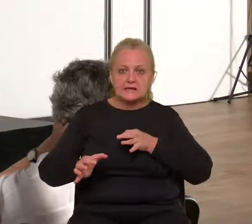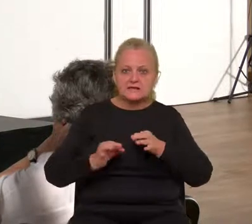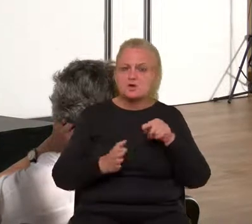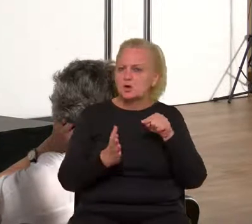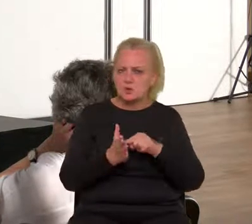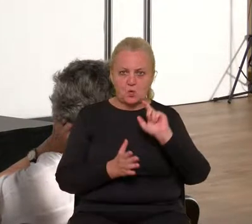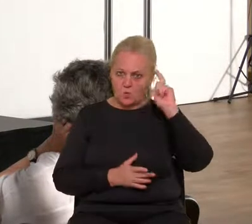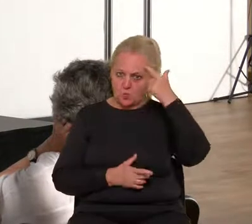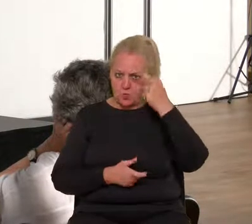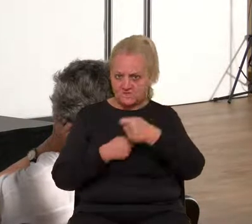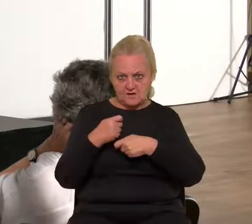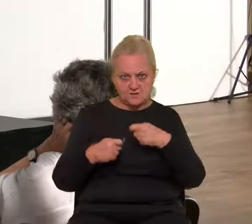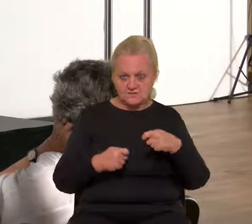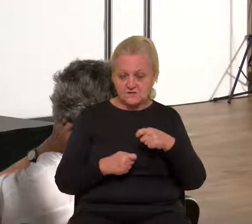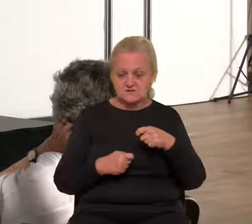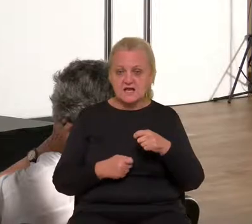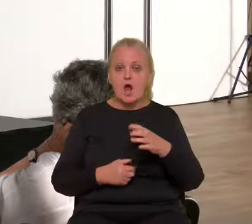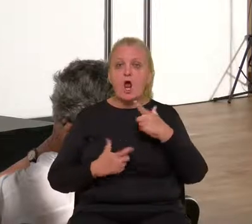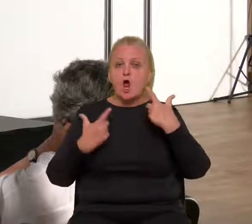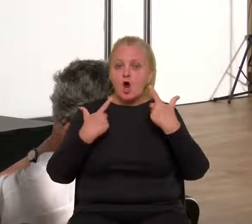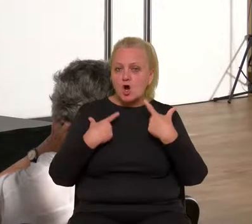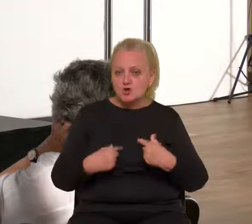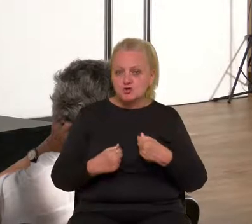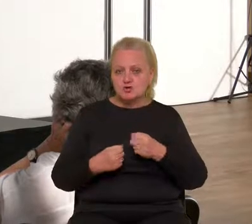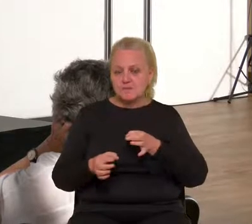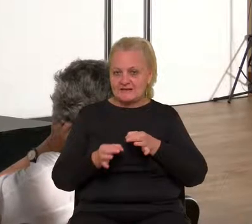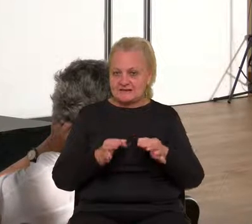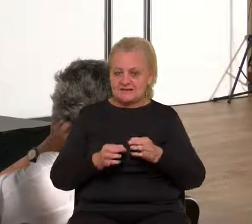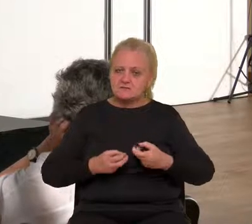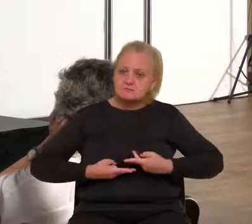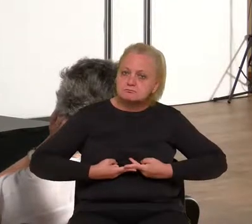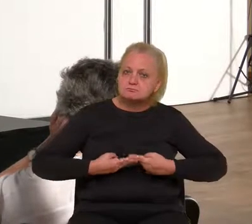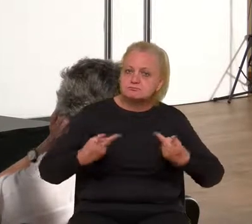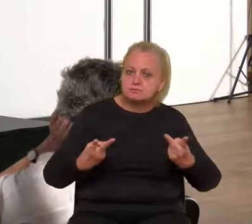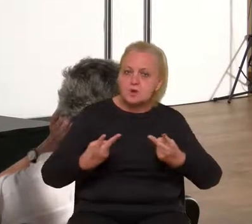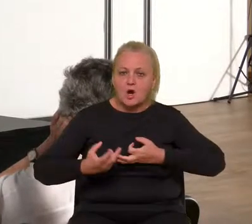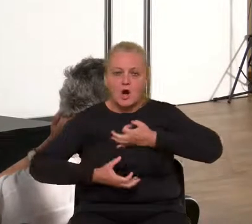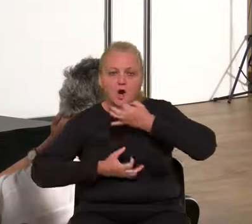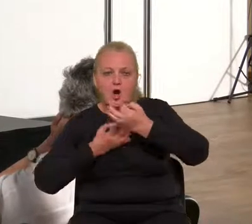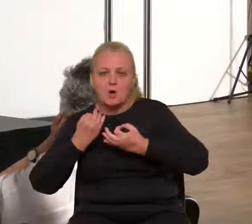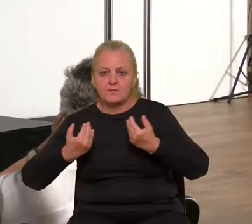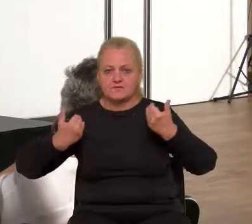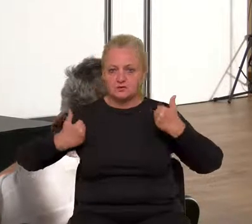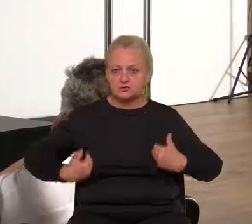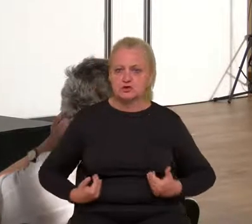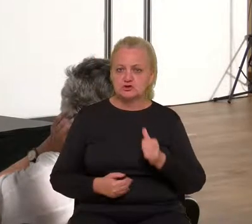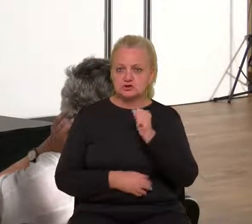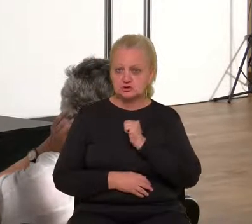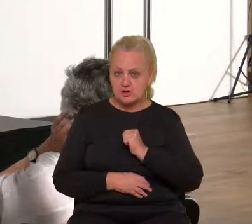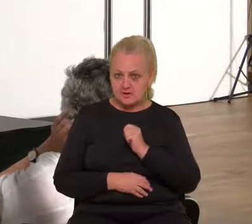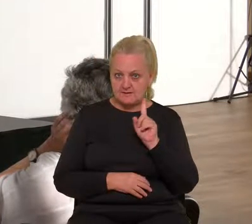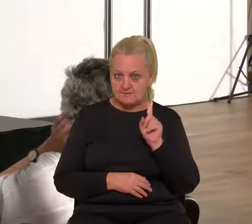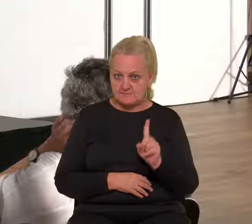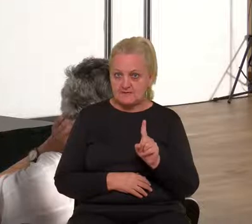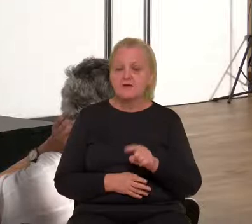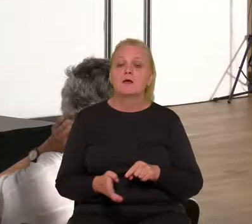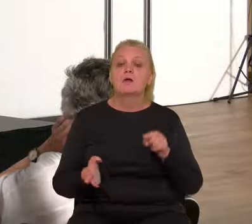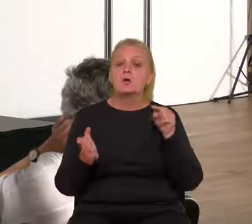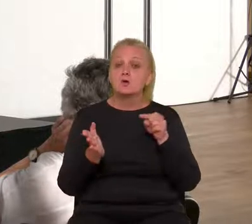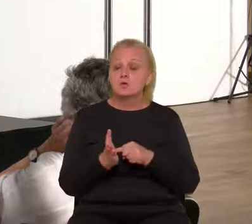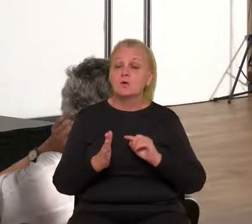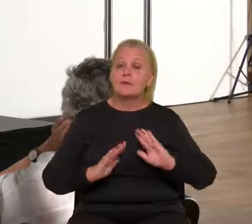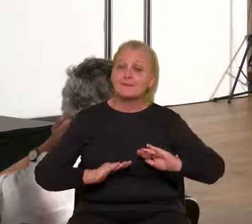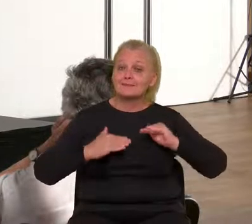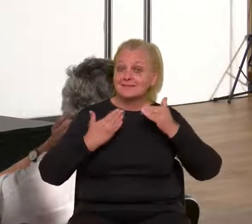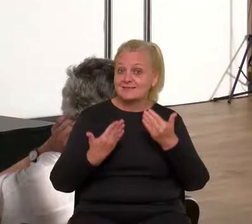klucz, osobiste historie, ujawniają coś, opowiadają coś o sobie, coś, co daje